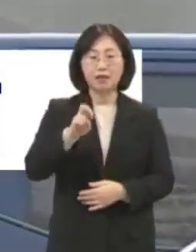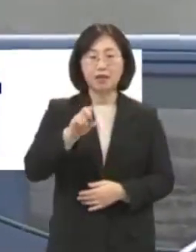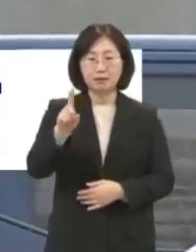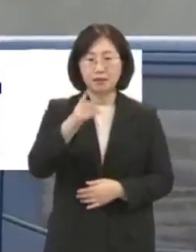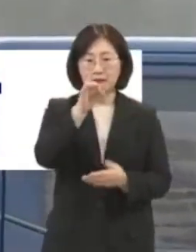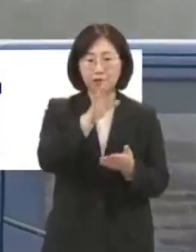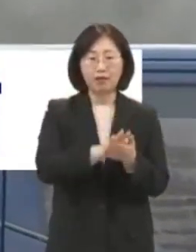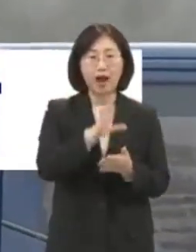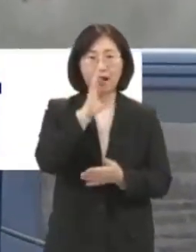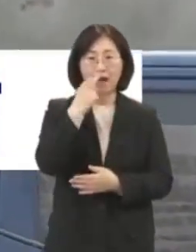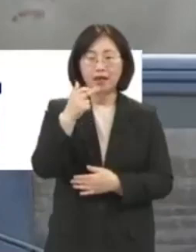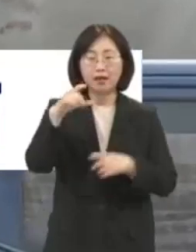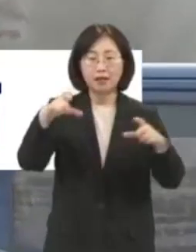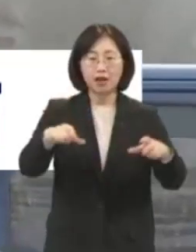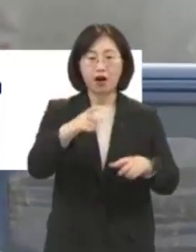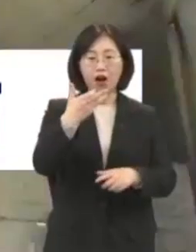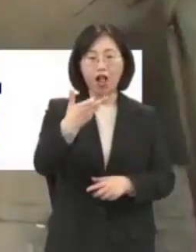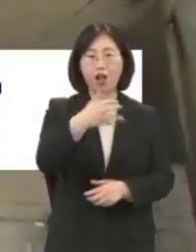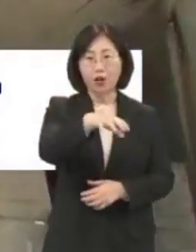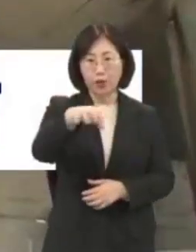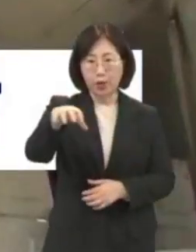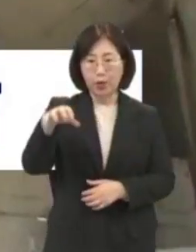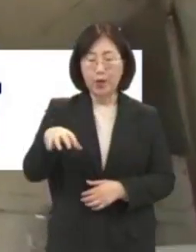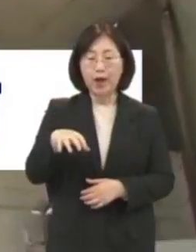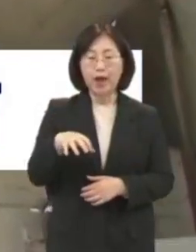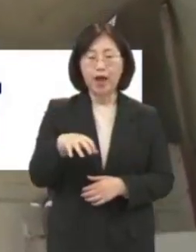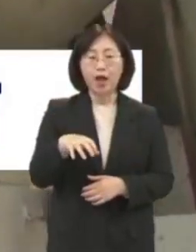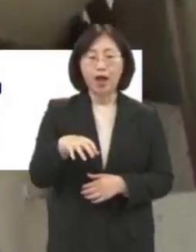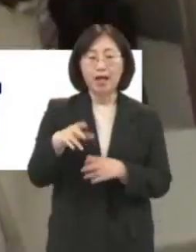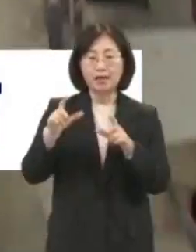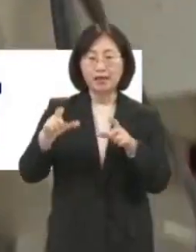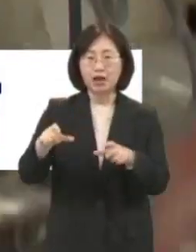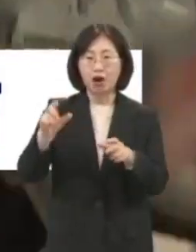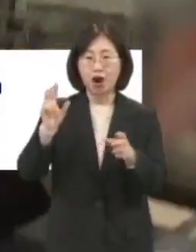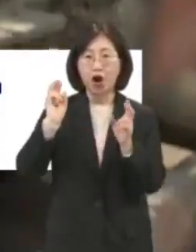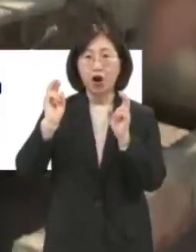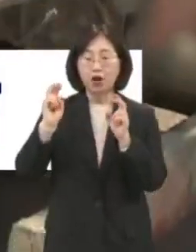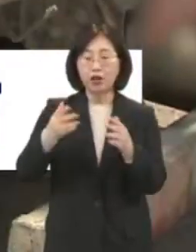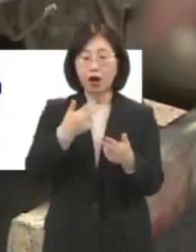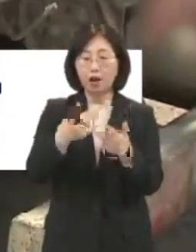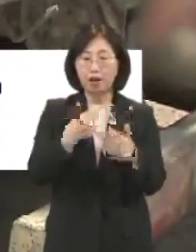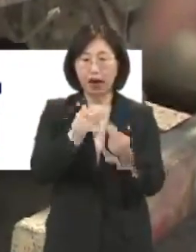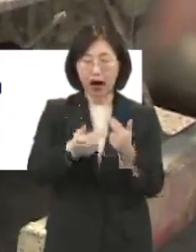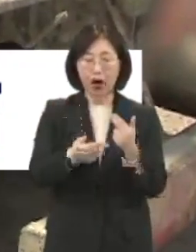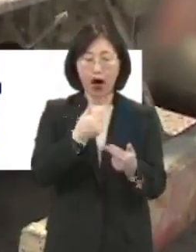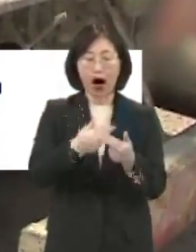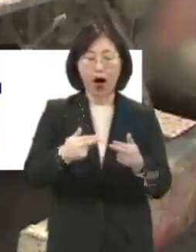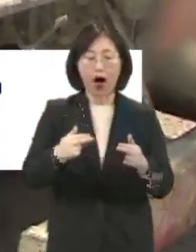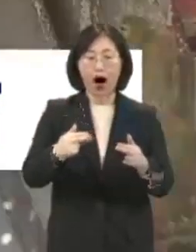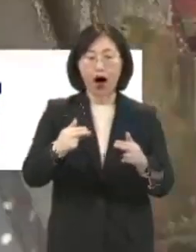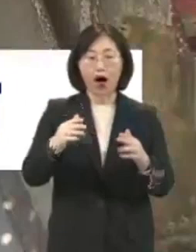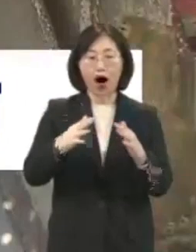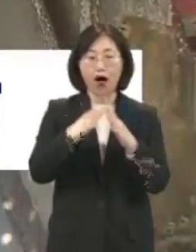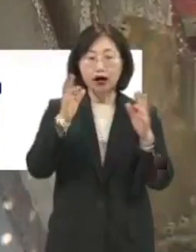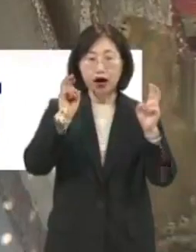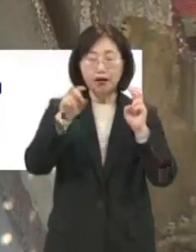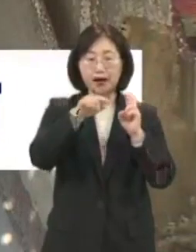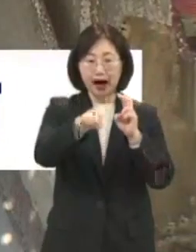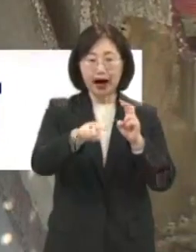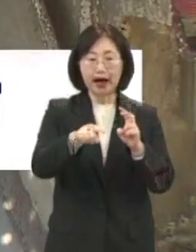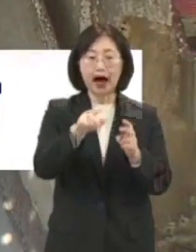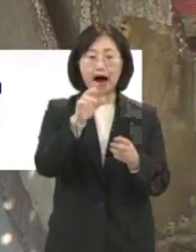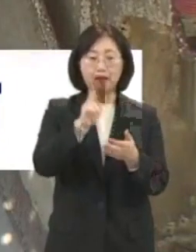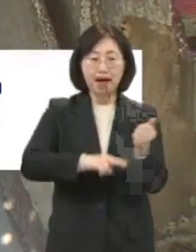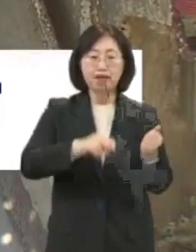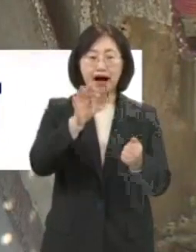천안고 아산 지역 18개 레미콘 사업자와 지역 레미콘 협의회가 중소 건설 업체들을 대상으로 레미콘 판매 가격을